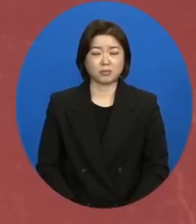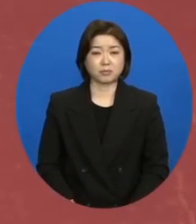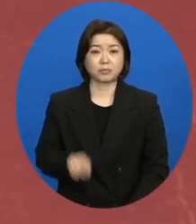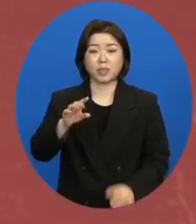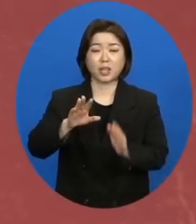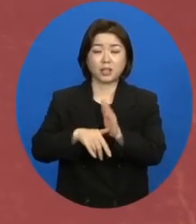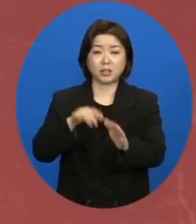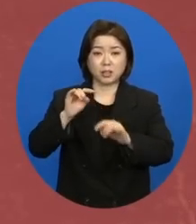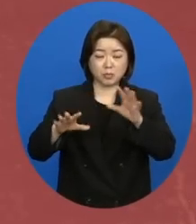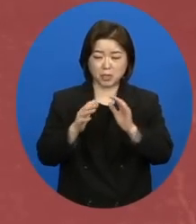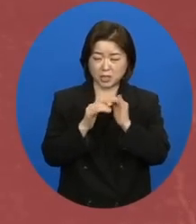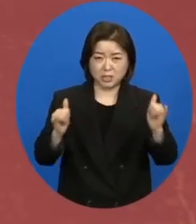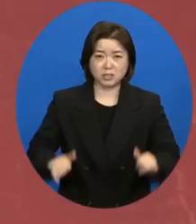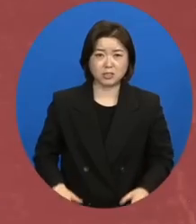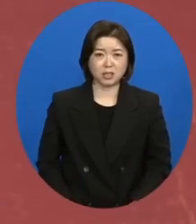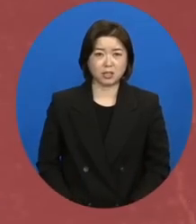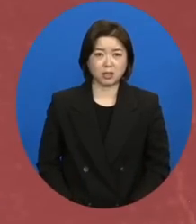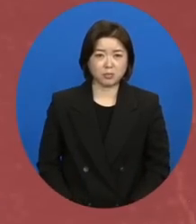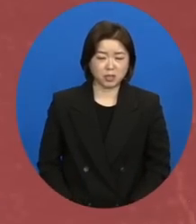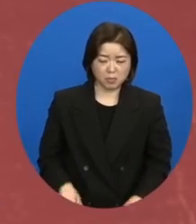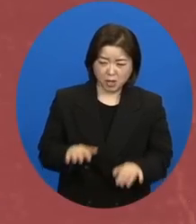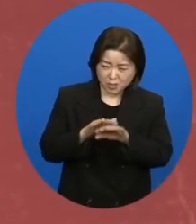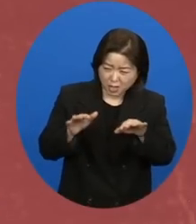그때마다 사람들이 뭘 풀어보려고